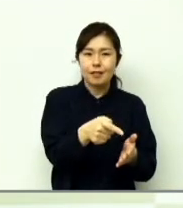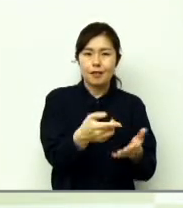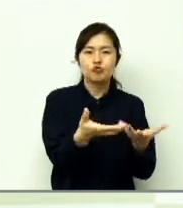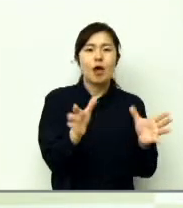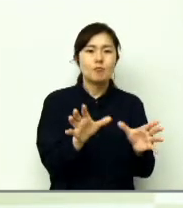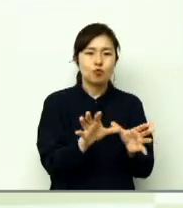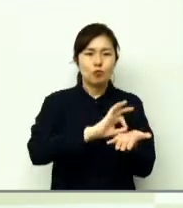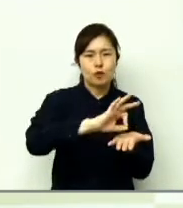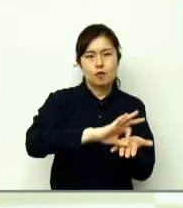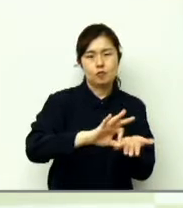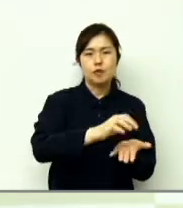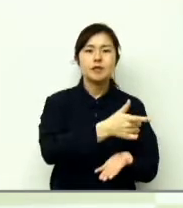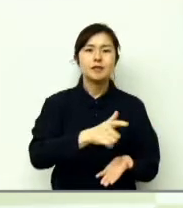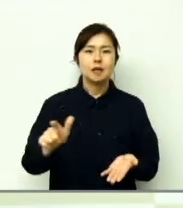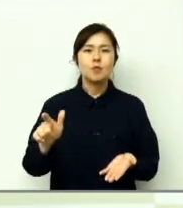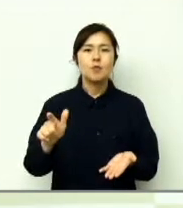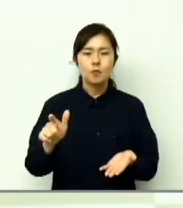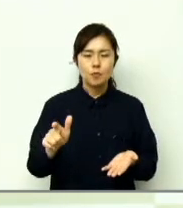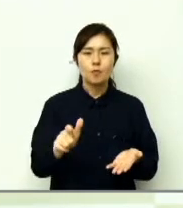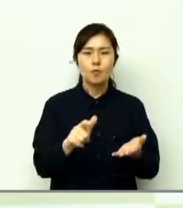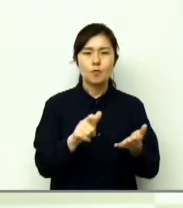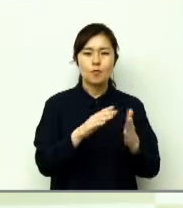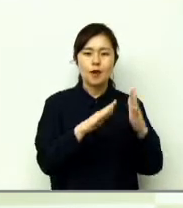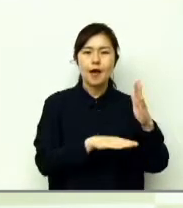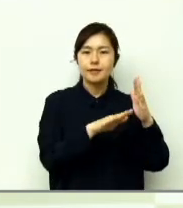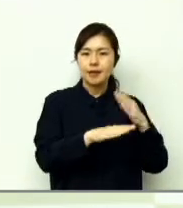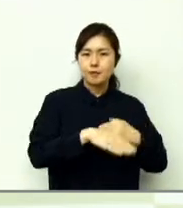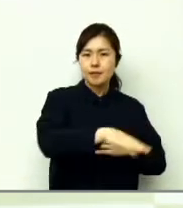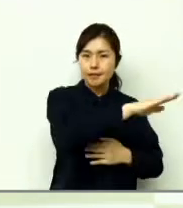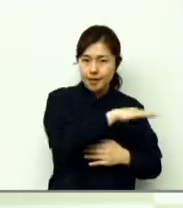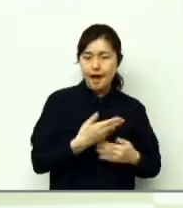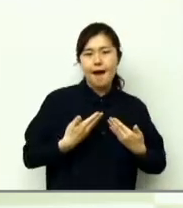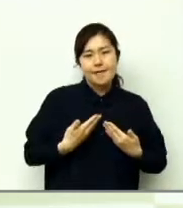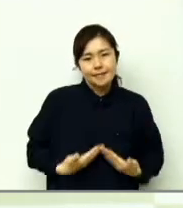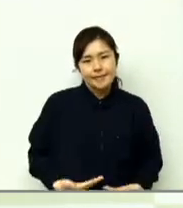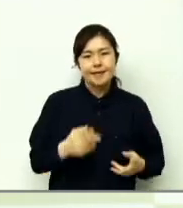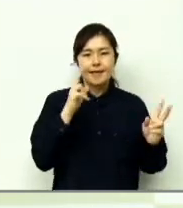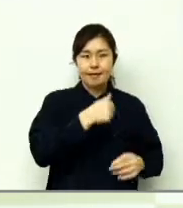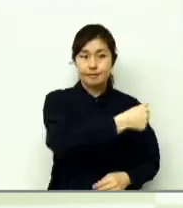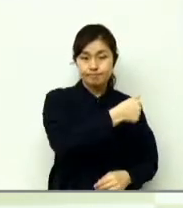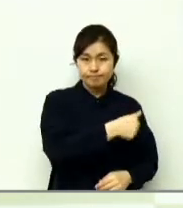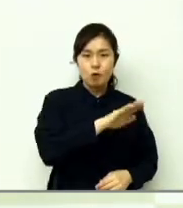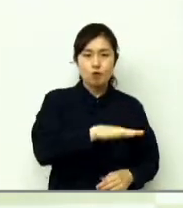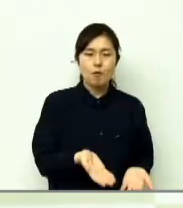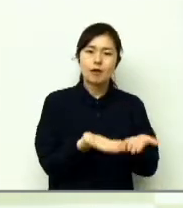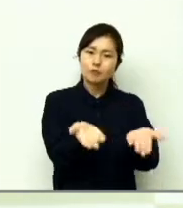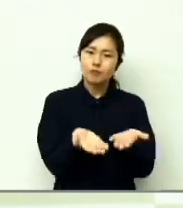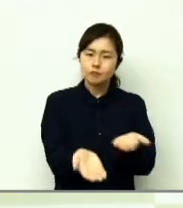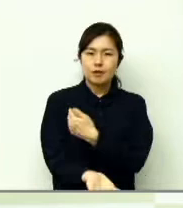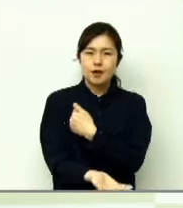労できる環境を提供していきたい、このように考えております。以上です。